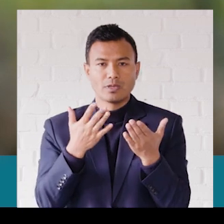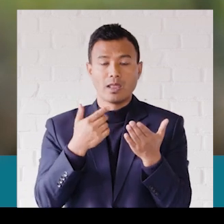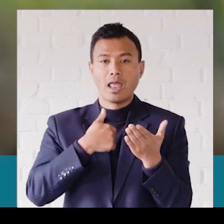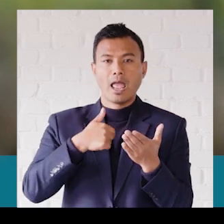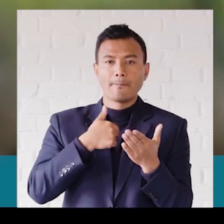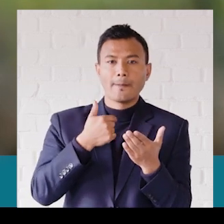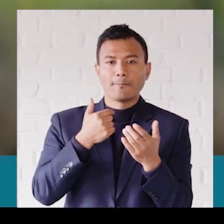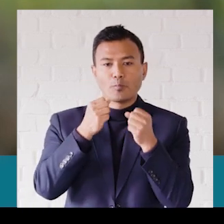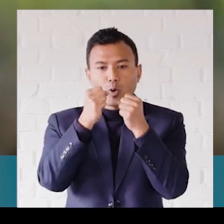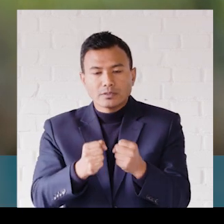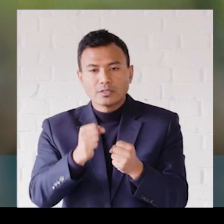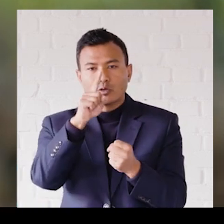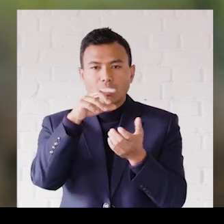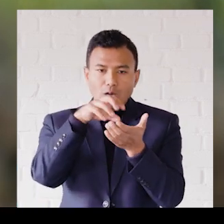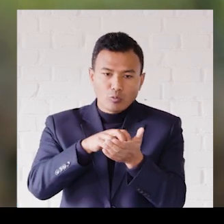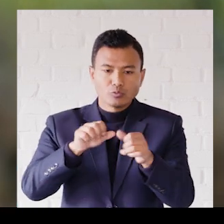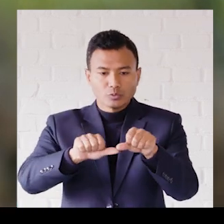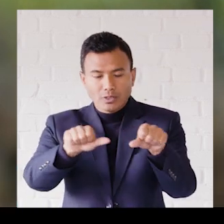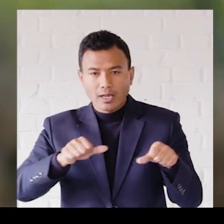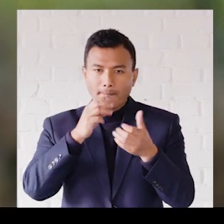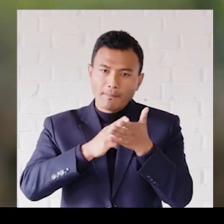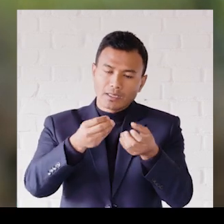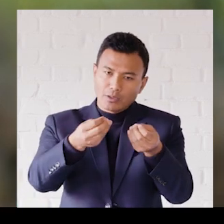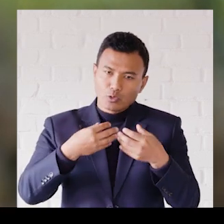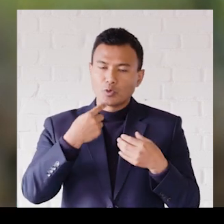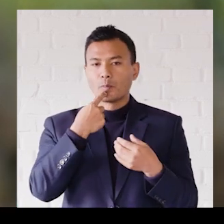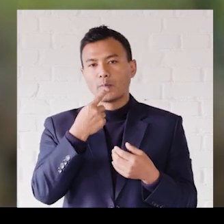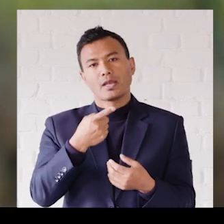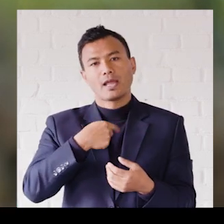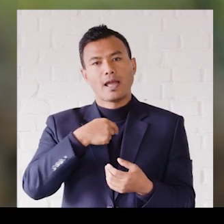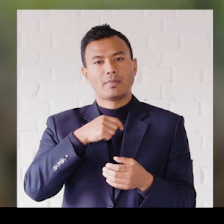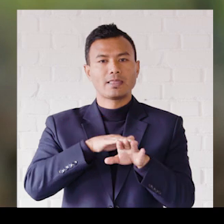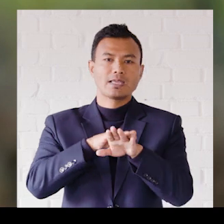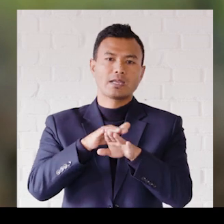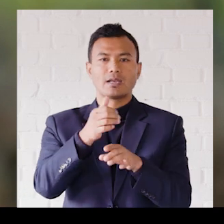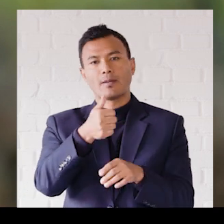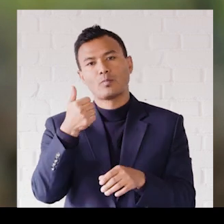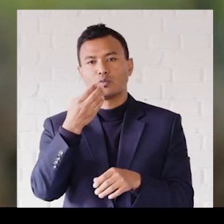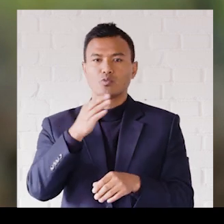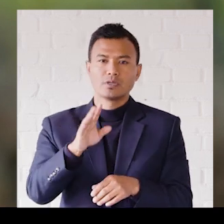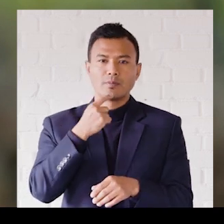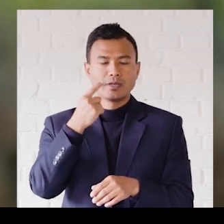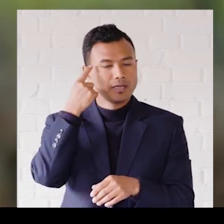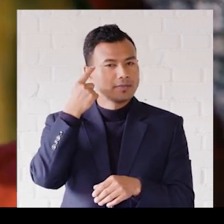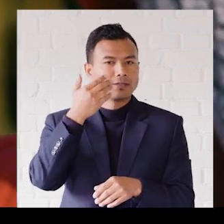एउटा बस्ने एउटा ठाउँ, एउटा जमिन मात्रै दिनुभयो भने पनि हामीलाई जो धेरै नै राम्रो हुन्थ्यो भन्ने